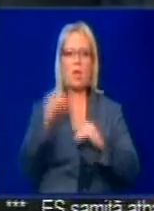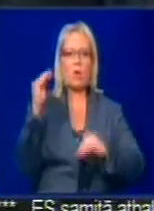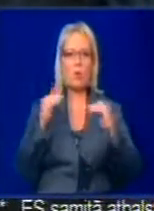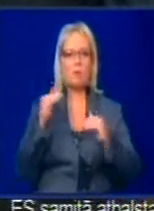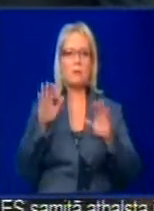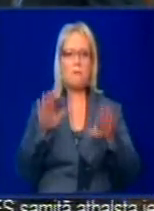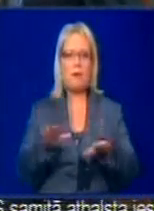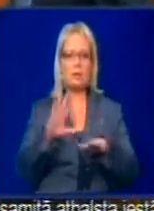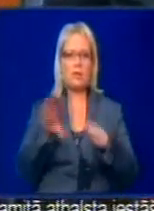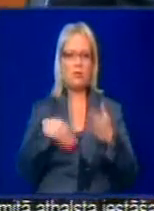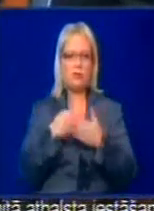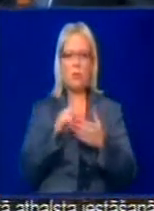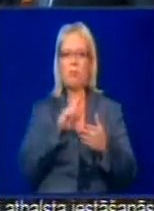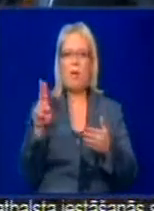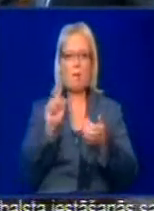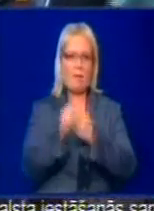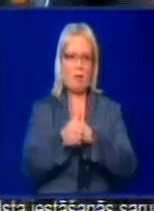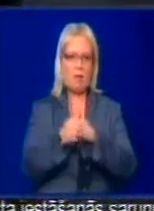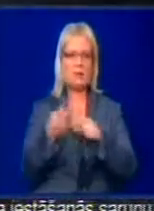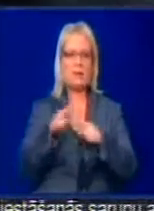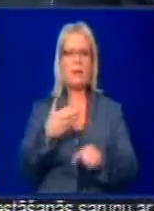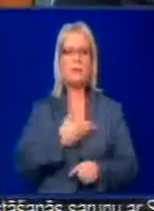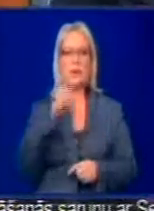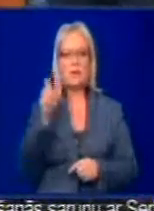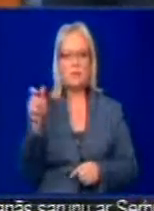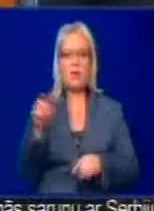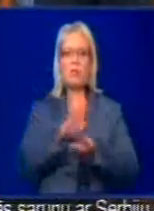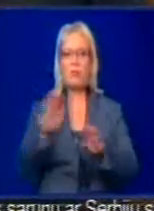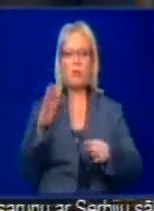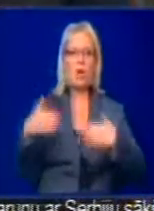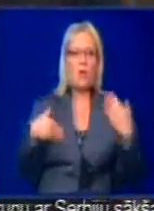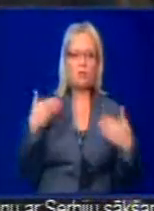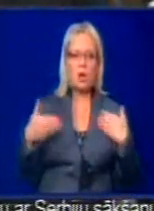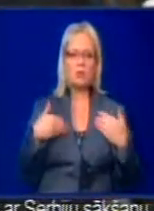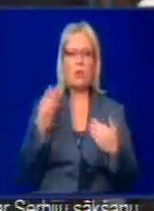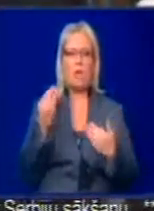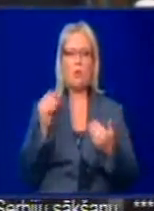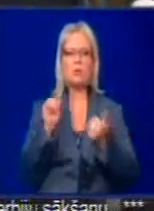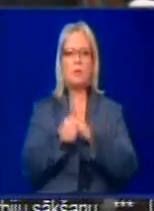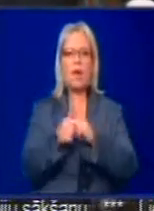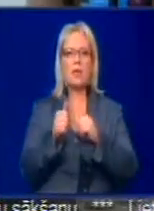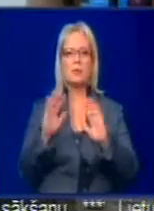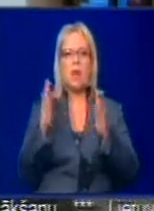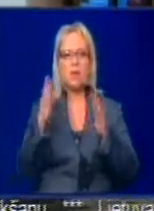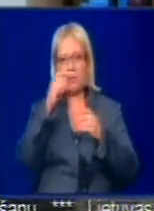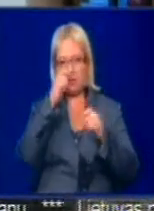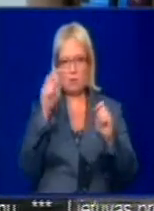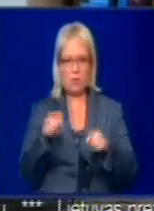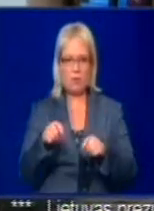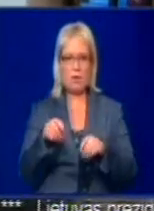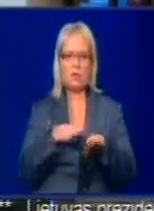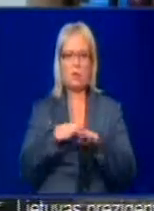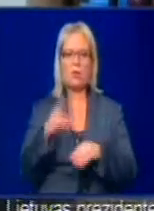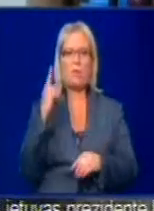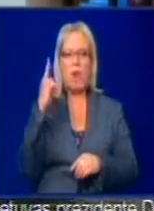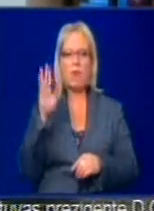paliks līdzinējais un nemainīgs. Līdz ar to iedzīvotājiem nebūtu jāuztraucas, ka naudas mājiņas gadījumā zaudēs. Tā ar pilnu pārliecību